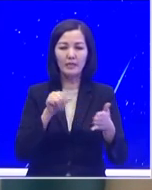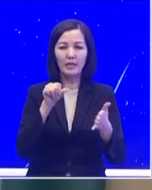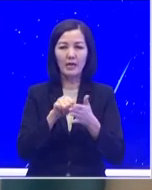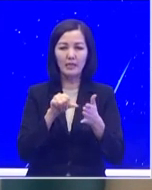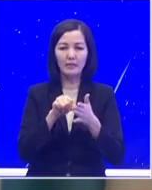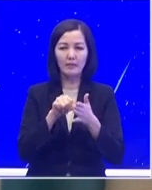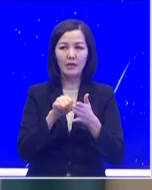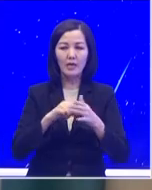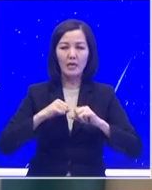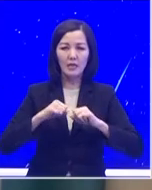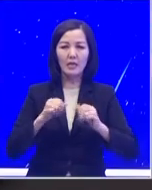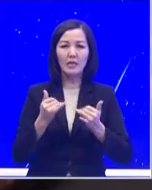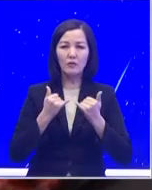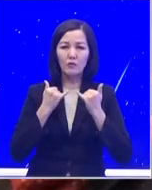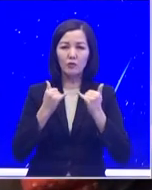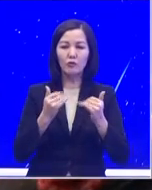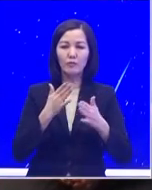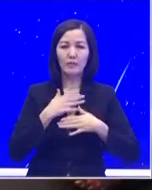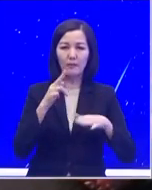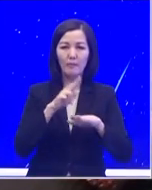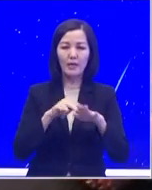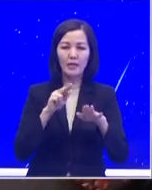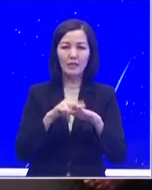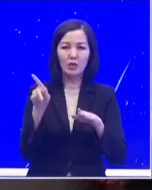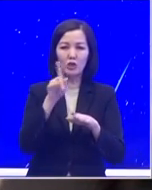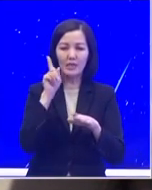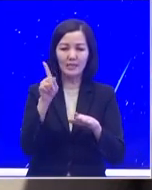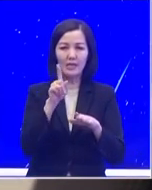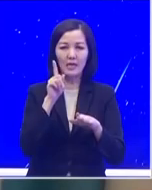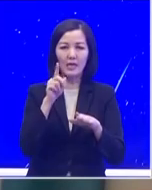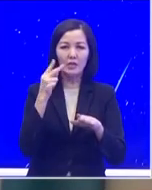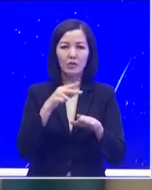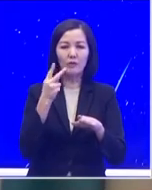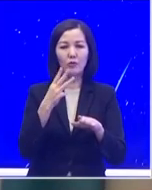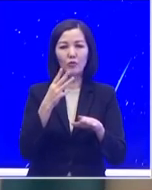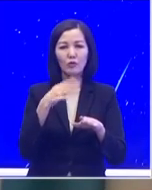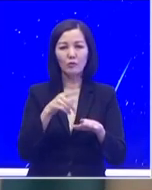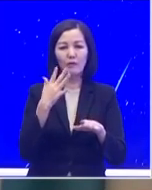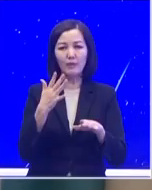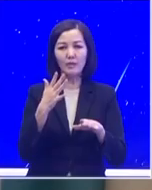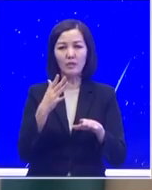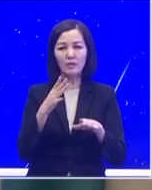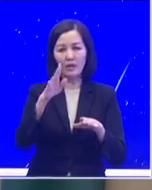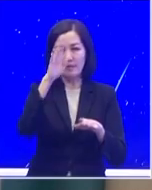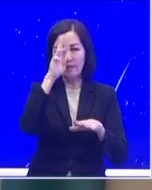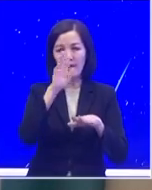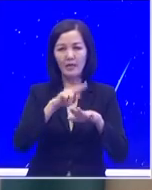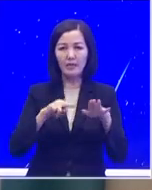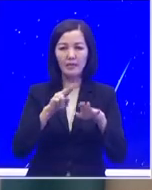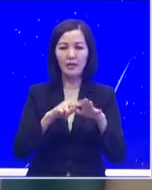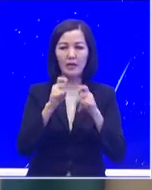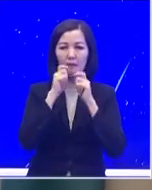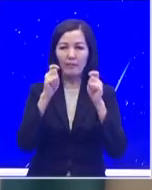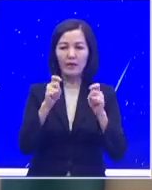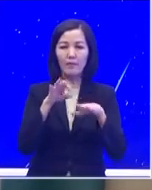қатысып осы біздің қызметкерлерімізді жас 24-25 жастағы қызметкерлерімізді